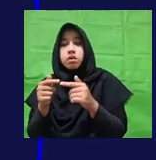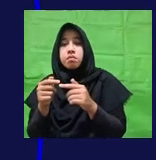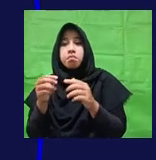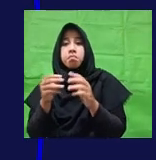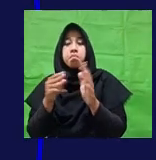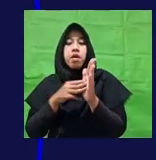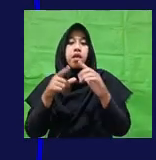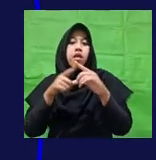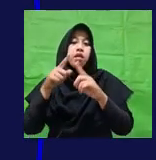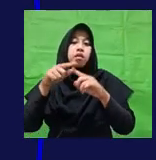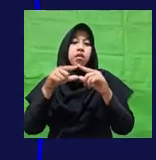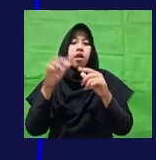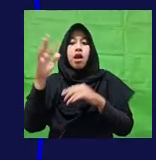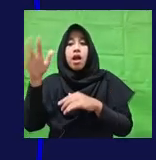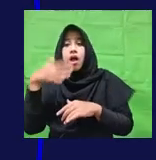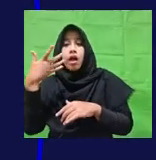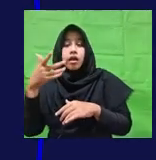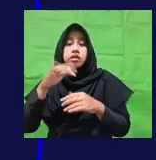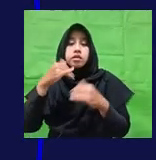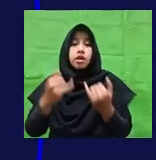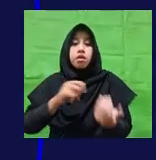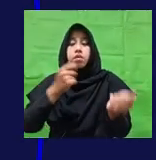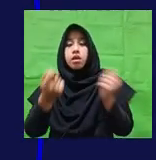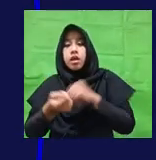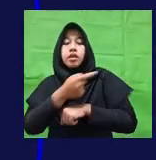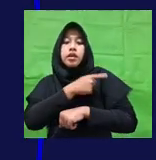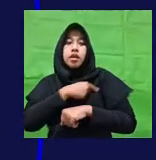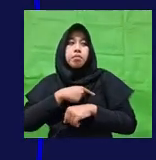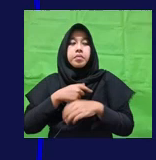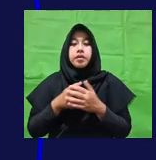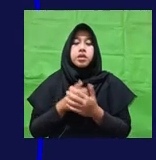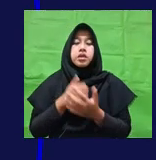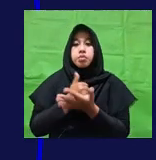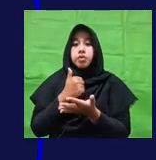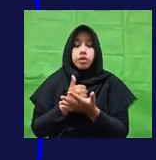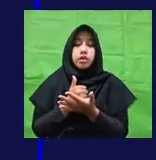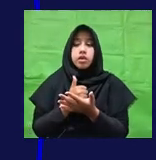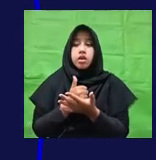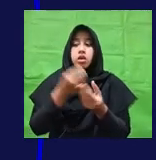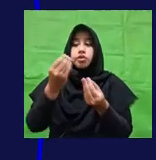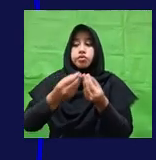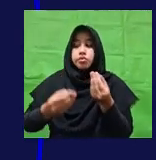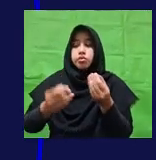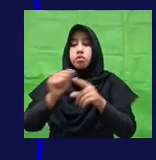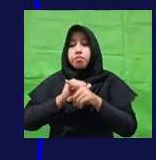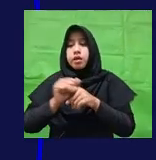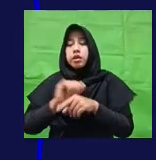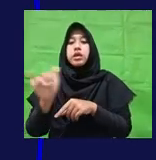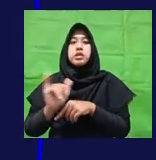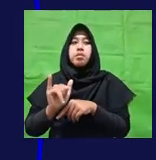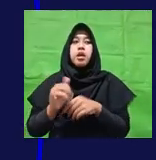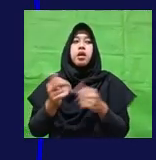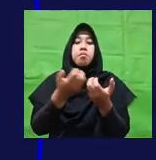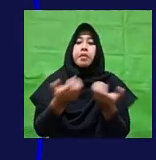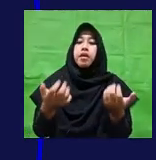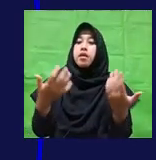sekarang berganti nama, tetapi kemudian sebenarnya secara struktur dan praktiknya masih sama. Bedanya dengan Bursaris